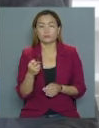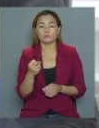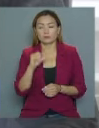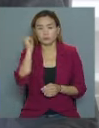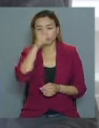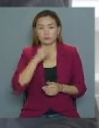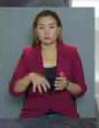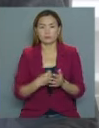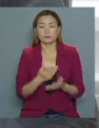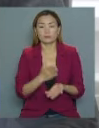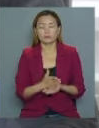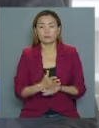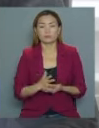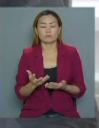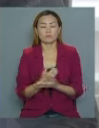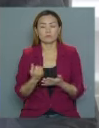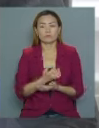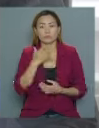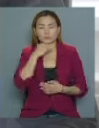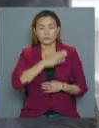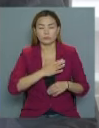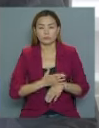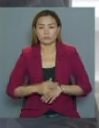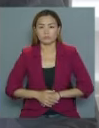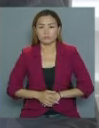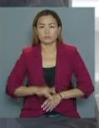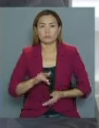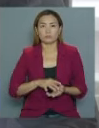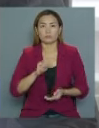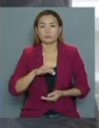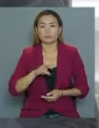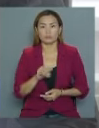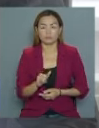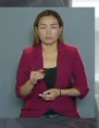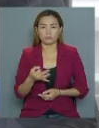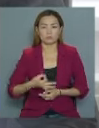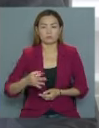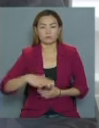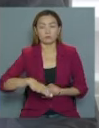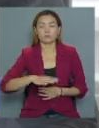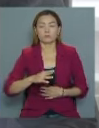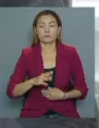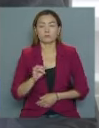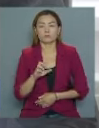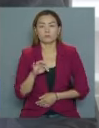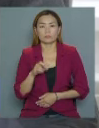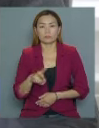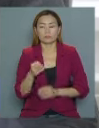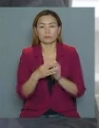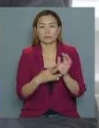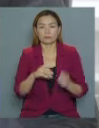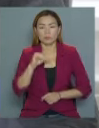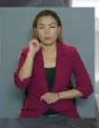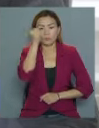өтуде, алып жатқан жетістігімізде аз емес. Атырау облысы, мысалға Атырау облысынан шыққан тілек қалдықтар отбасы 2019